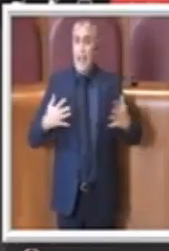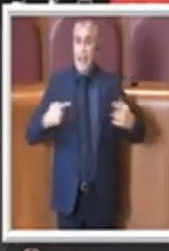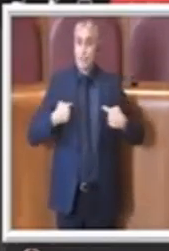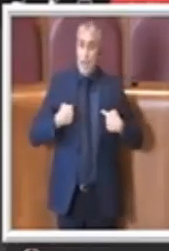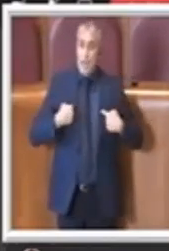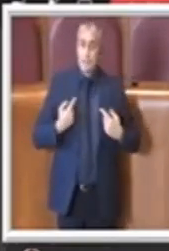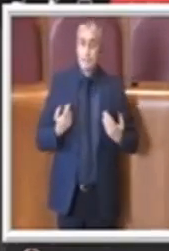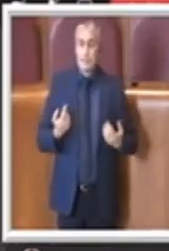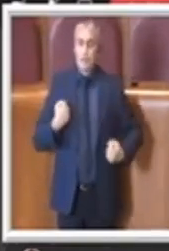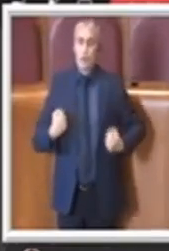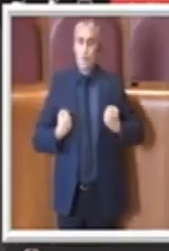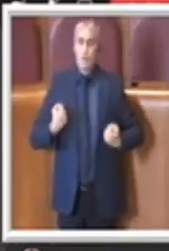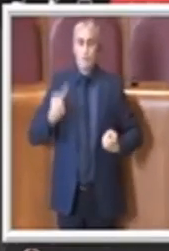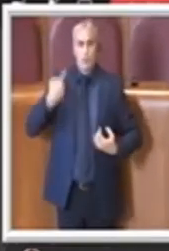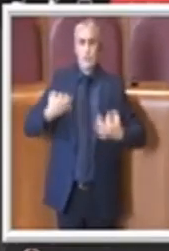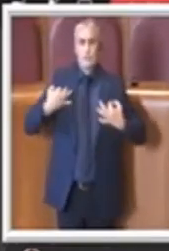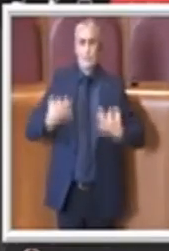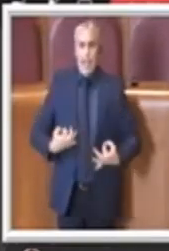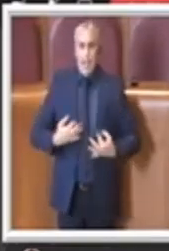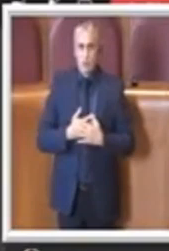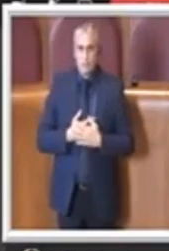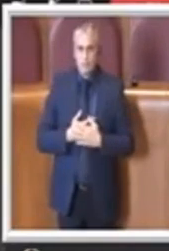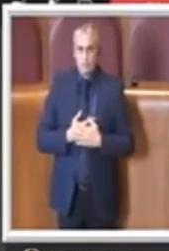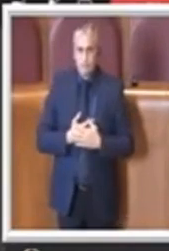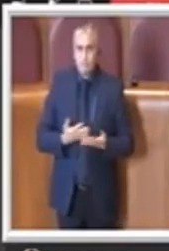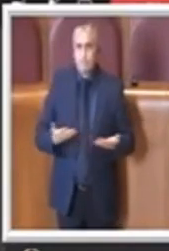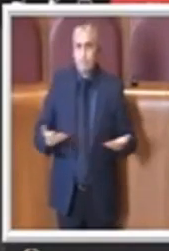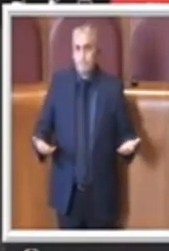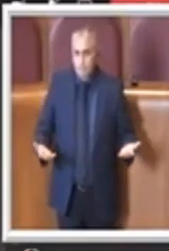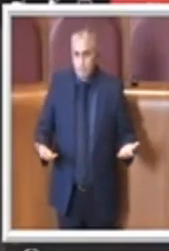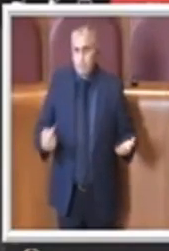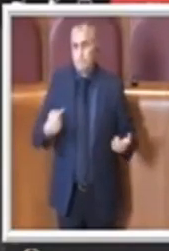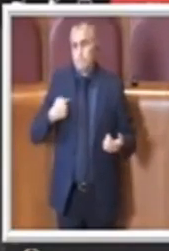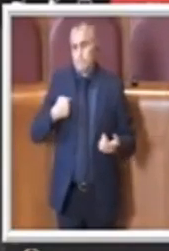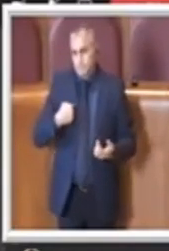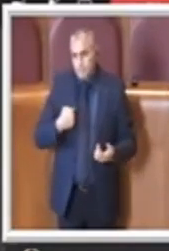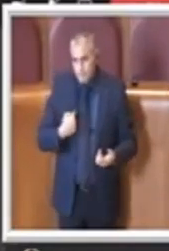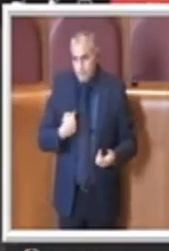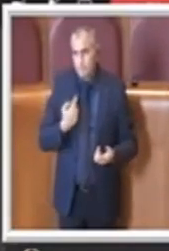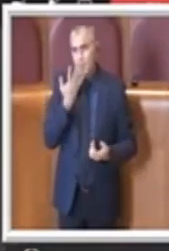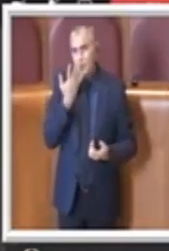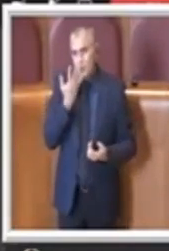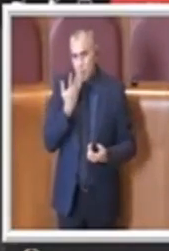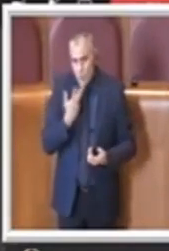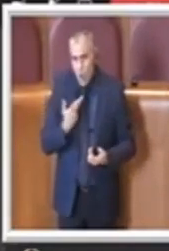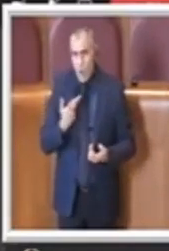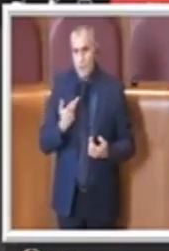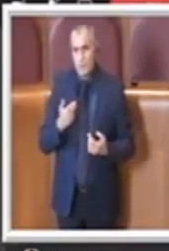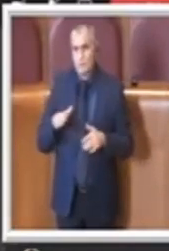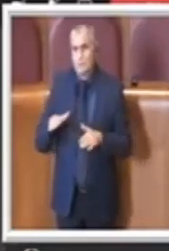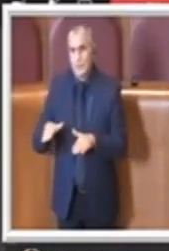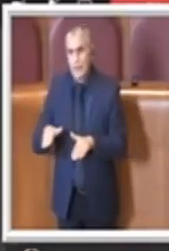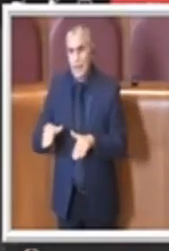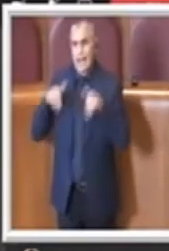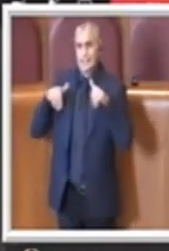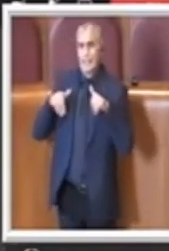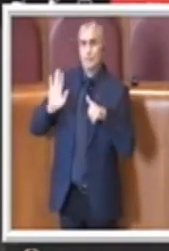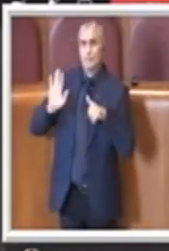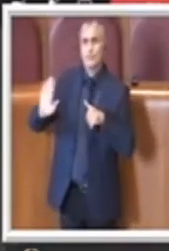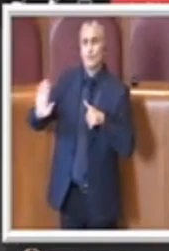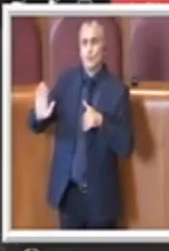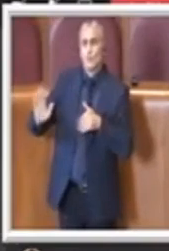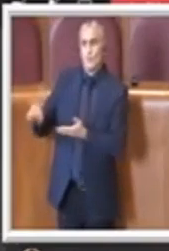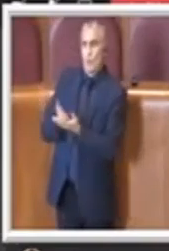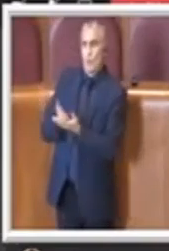dunque ci siamo sentiti di dover astenerci da queste proposte di me perché